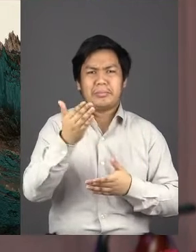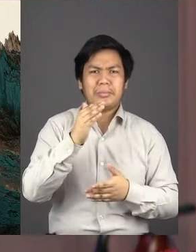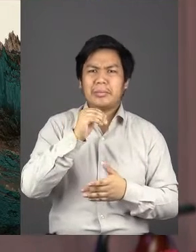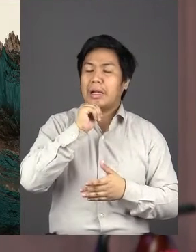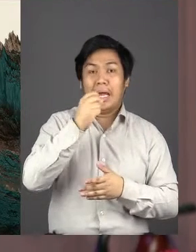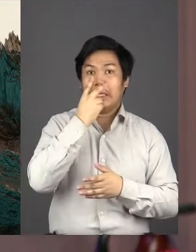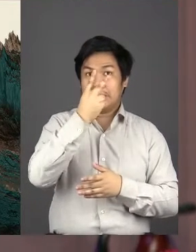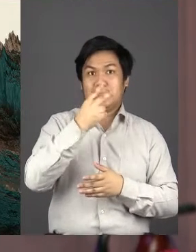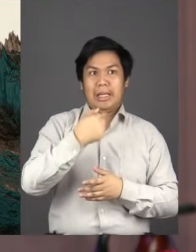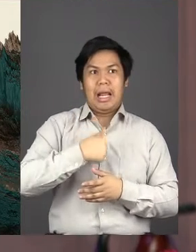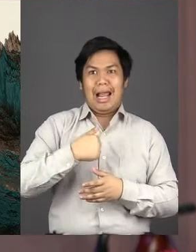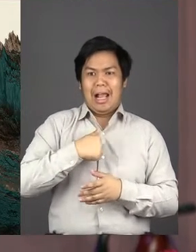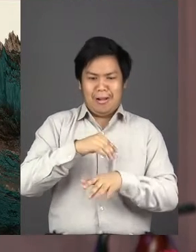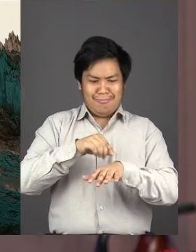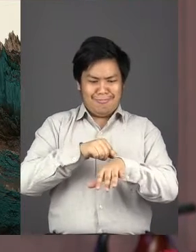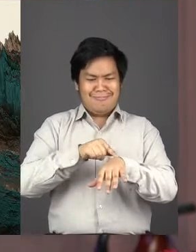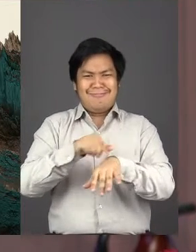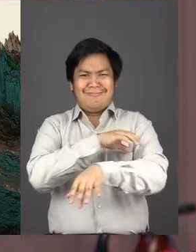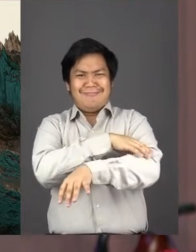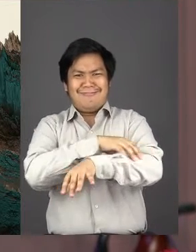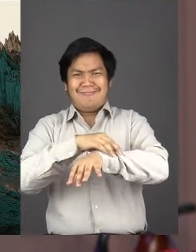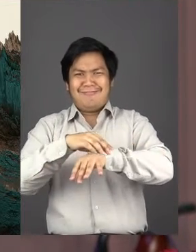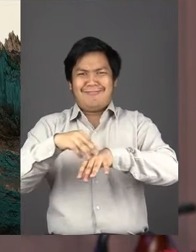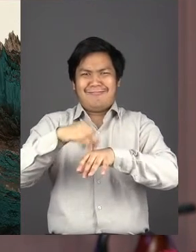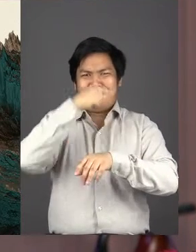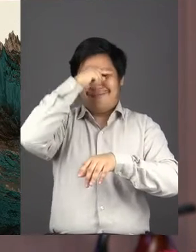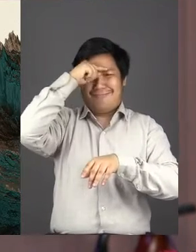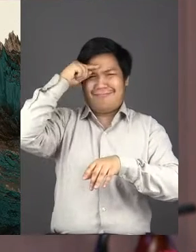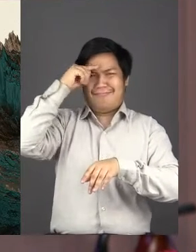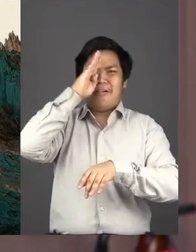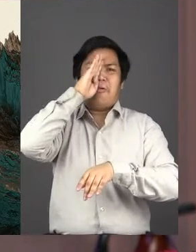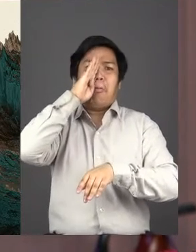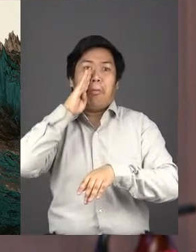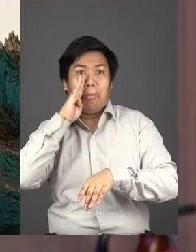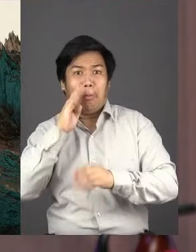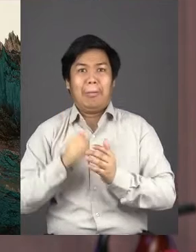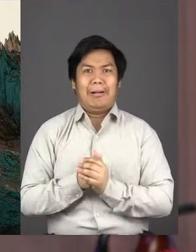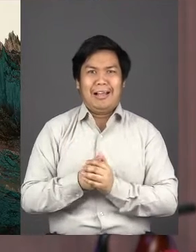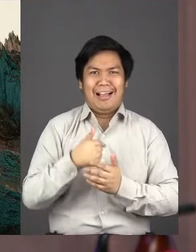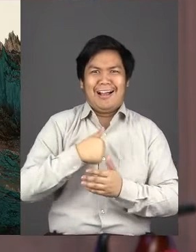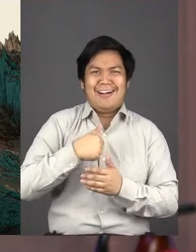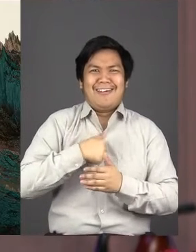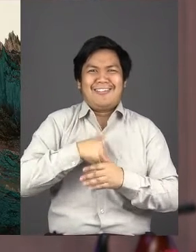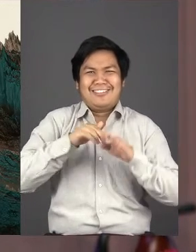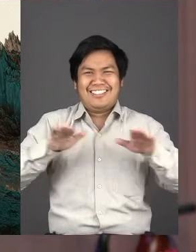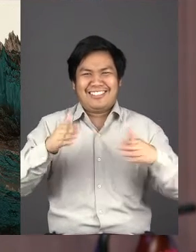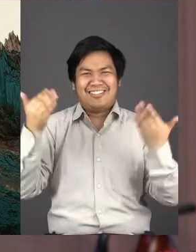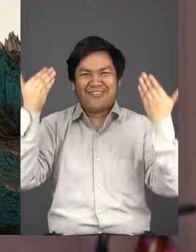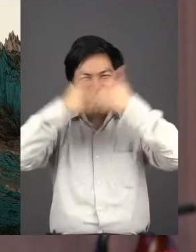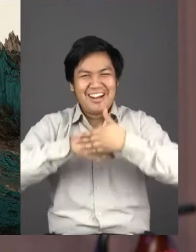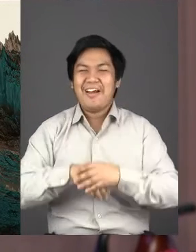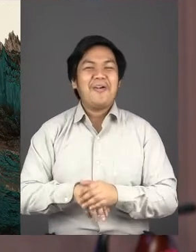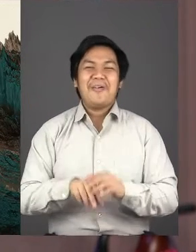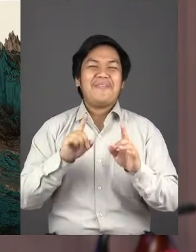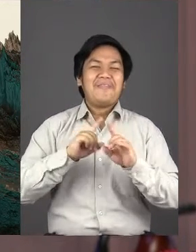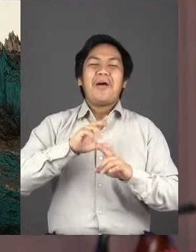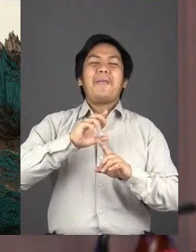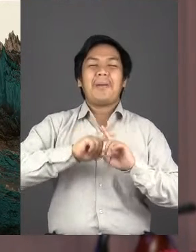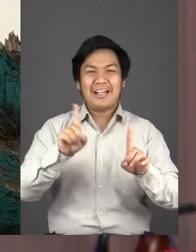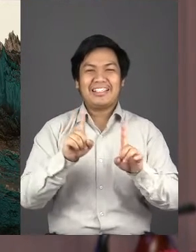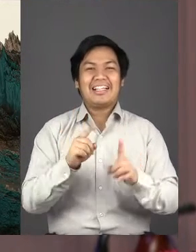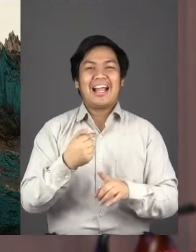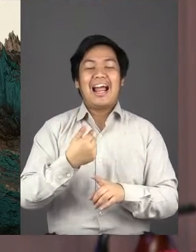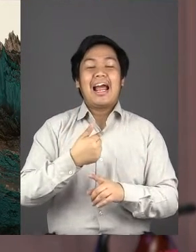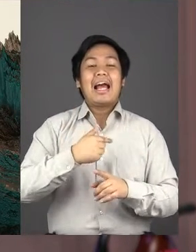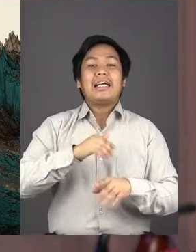yan sa akin dahil maitim po ako, no? So, parang anak po ako ng dilim, no? Pero ang tawag po dito, mga